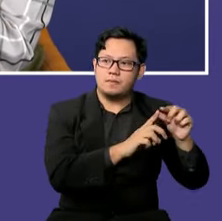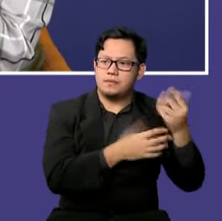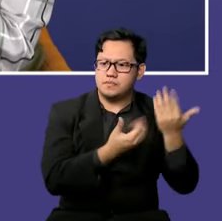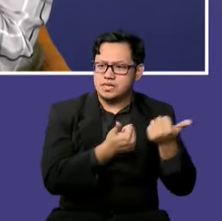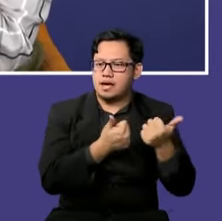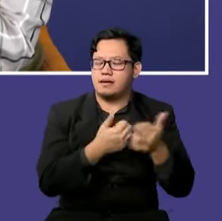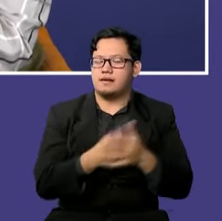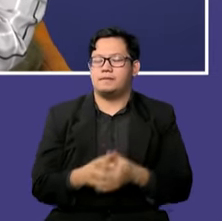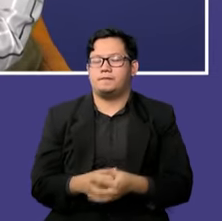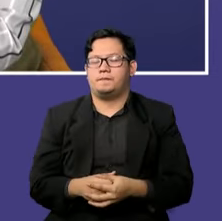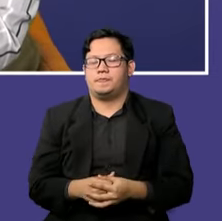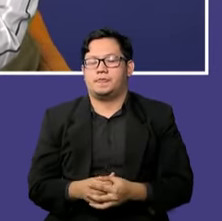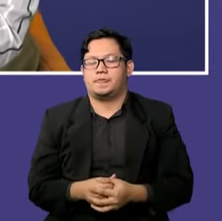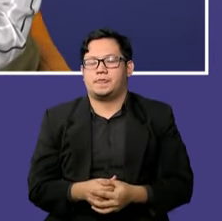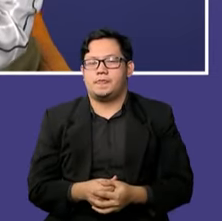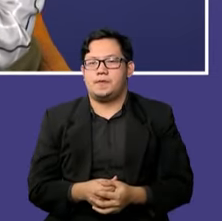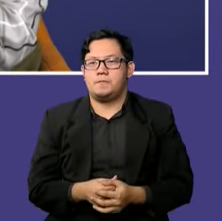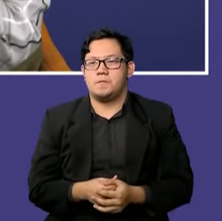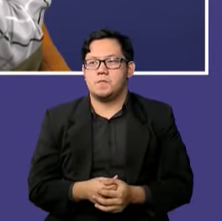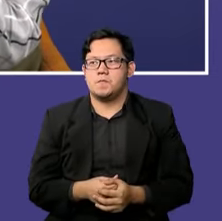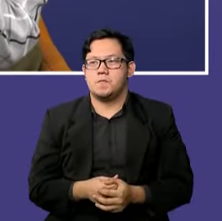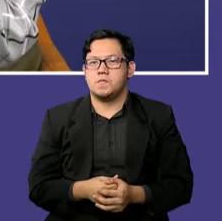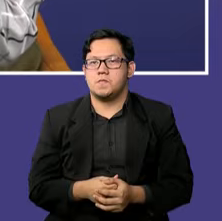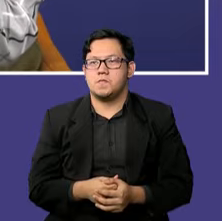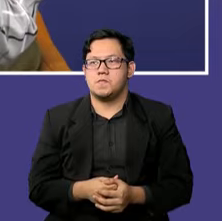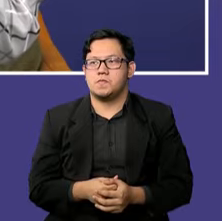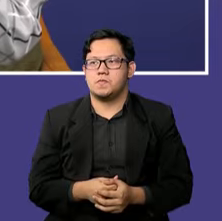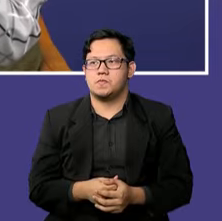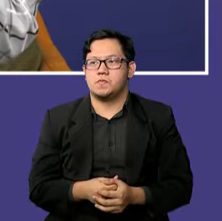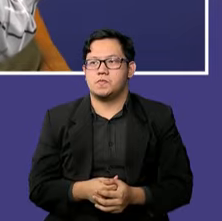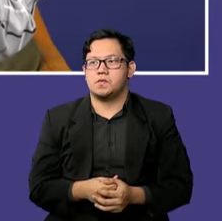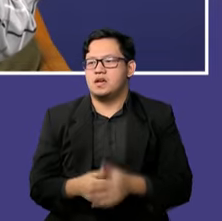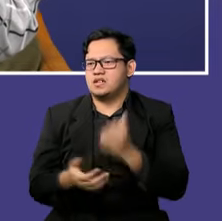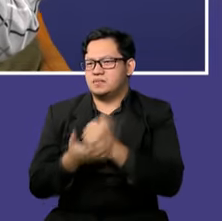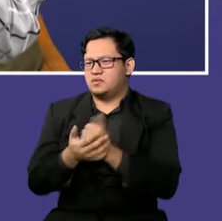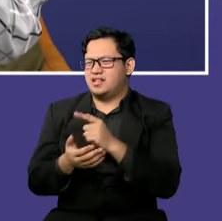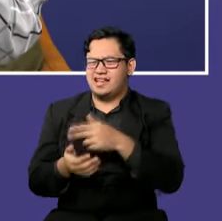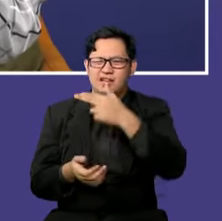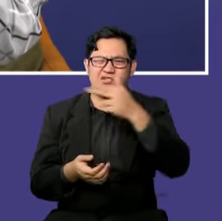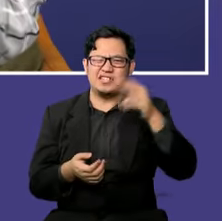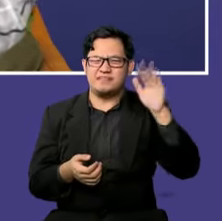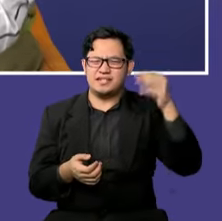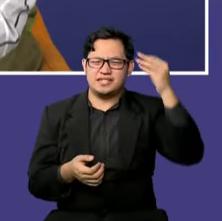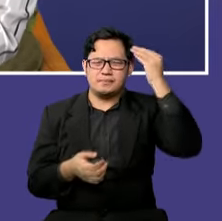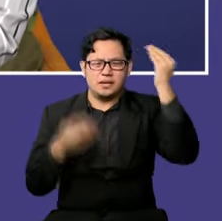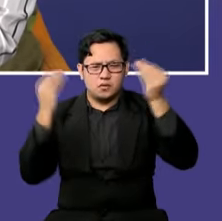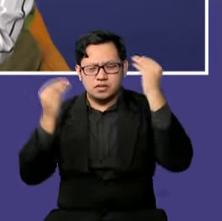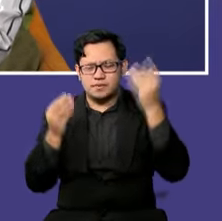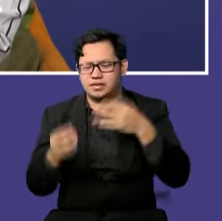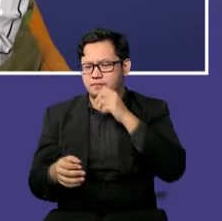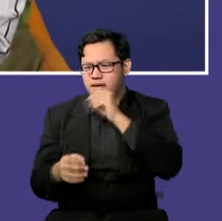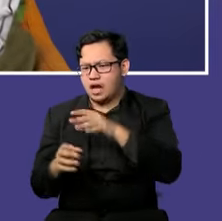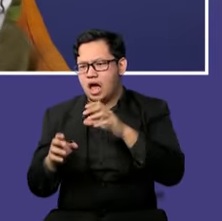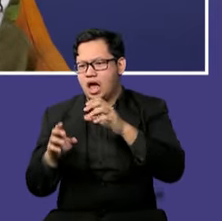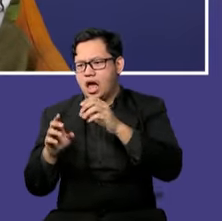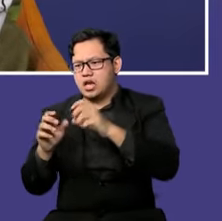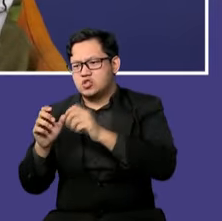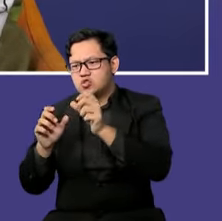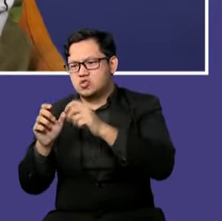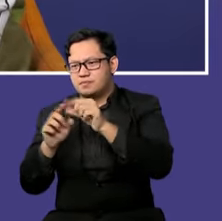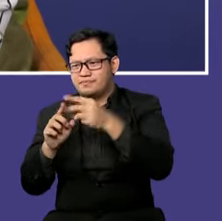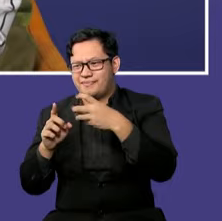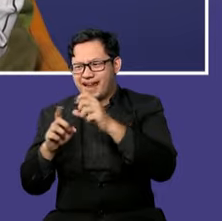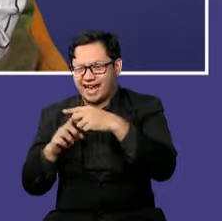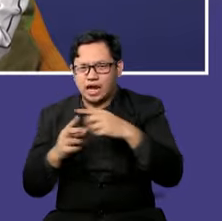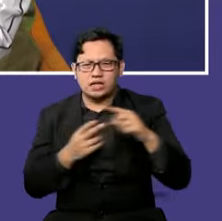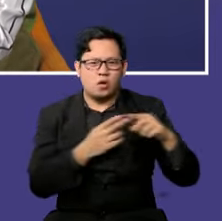meragukan tadi masuk dia probable setelah Betulnya buat Indonesia yang membingungkan Kalau ngomongin Suspect atau probable itu ya tanya saya kembali